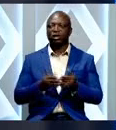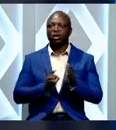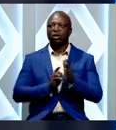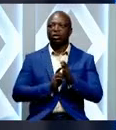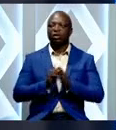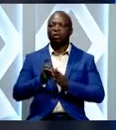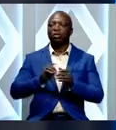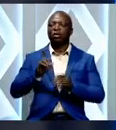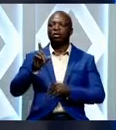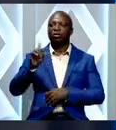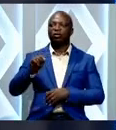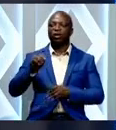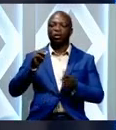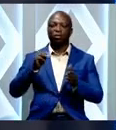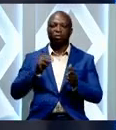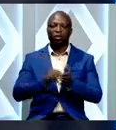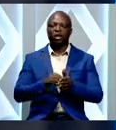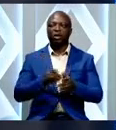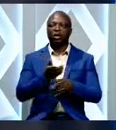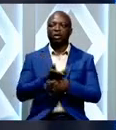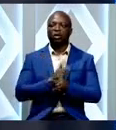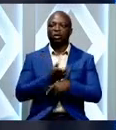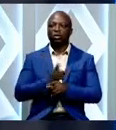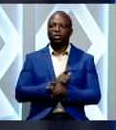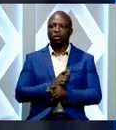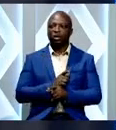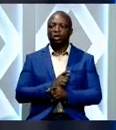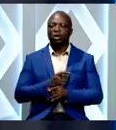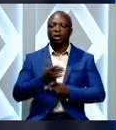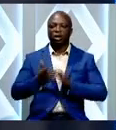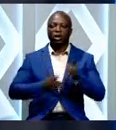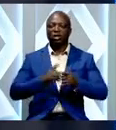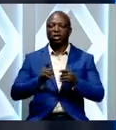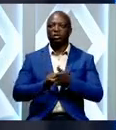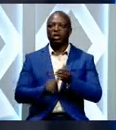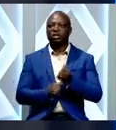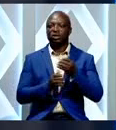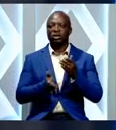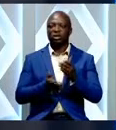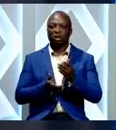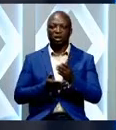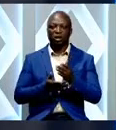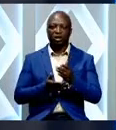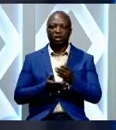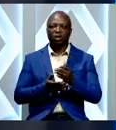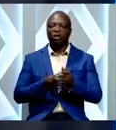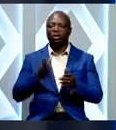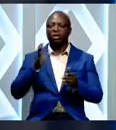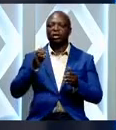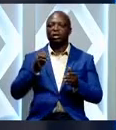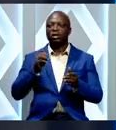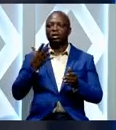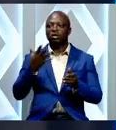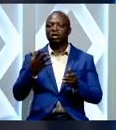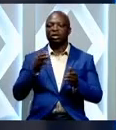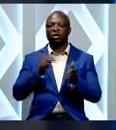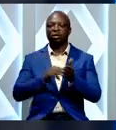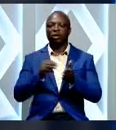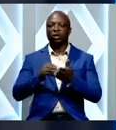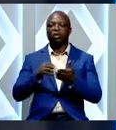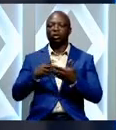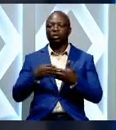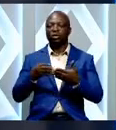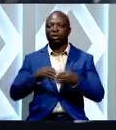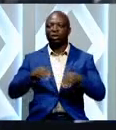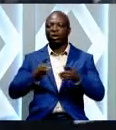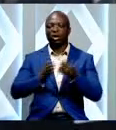de 20 000 logements abordables grâce à une assistance technique de 5 millions de dollars destinée à aider